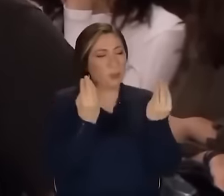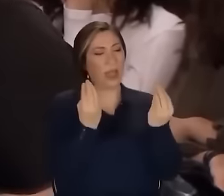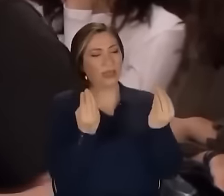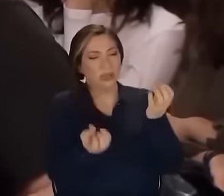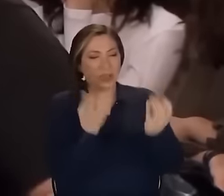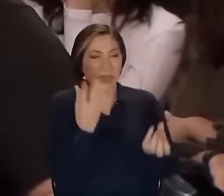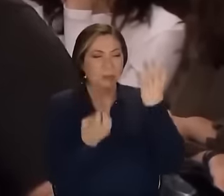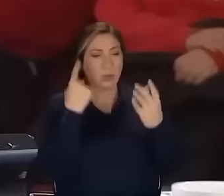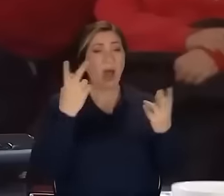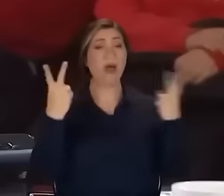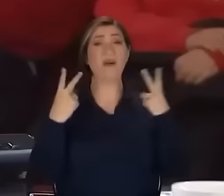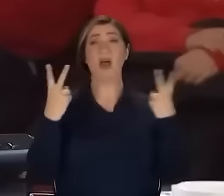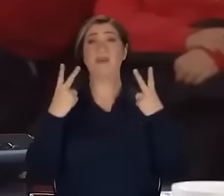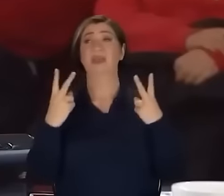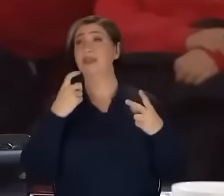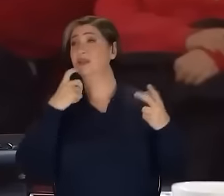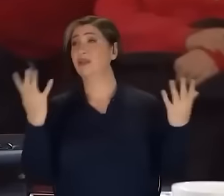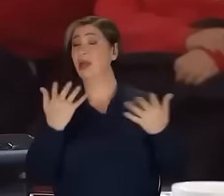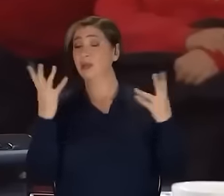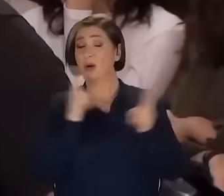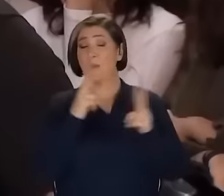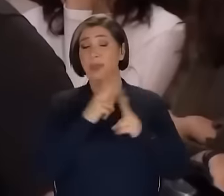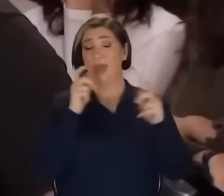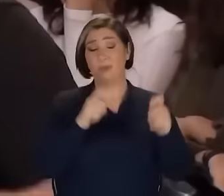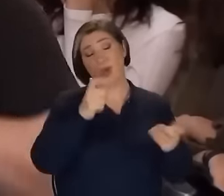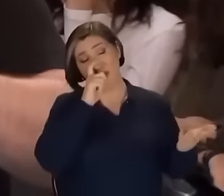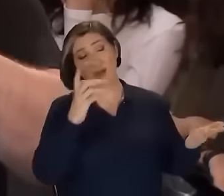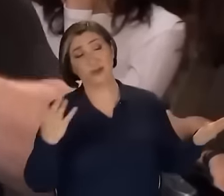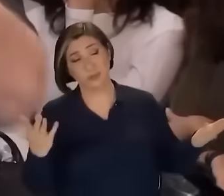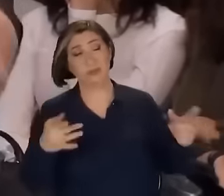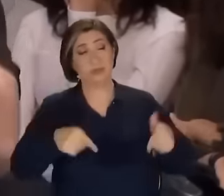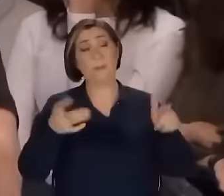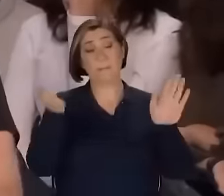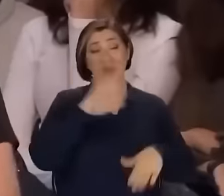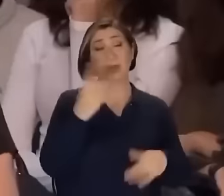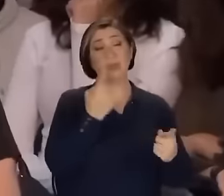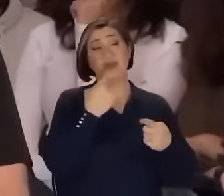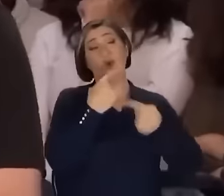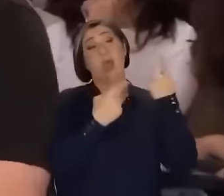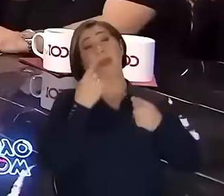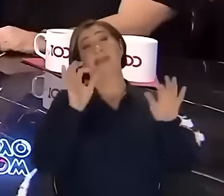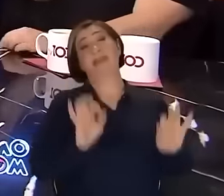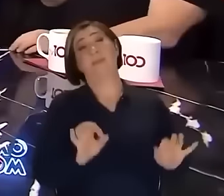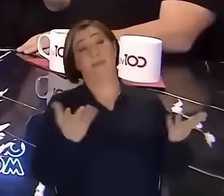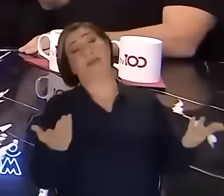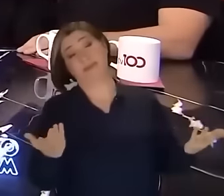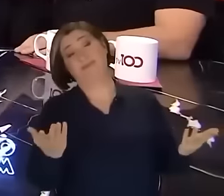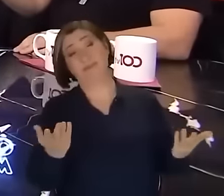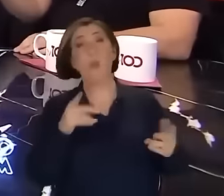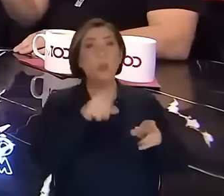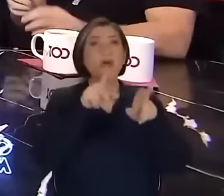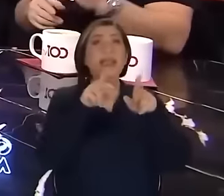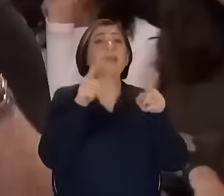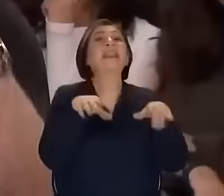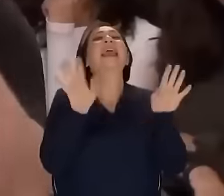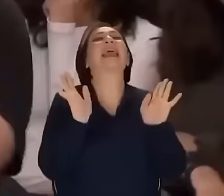havalı klasik vardır ya. Yıllarca komedi yaptık Okan'cığım. Şimdi başka şeyler söylemenin zamanı. Öyle bir, vallahi